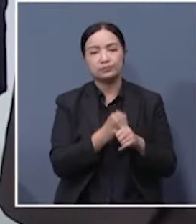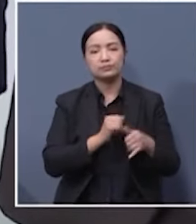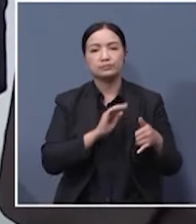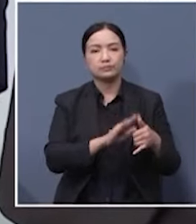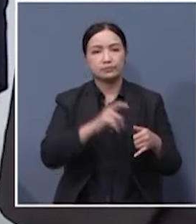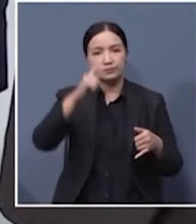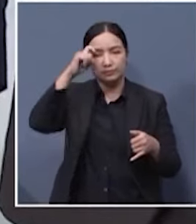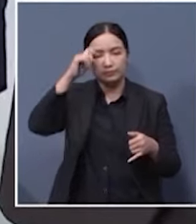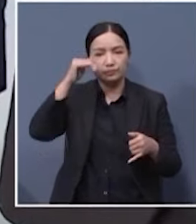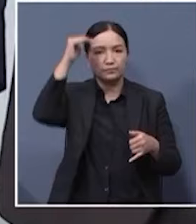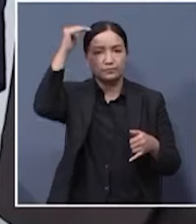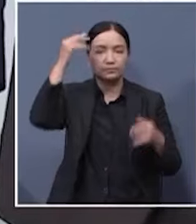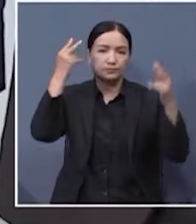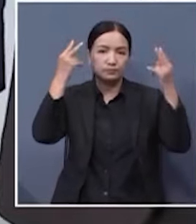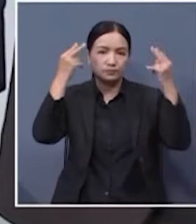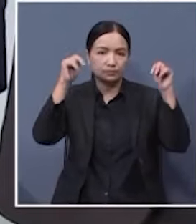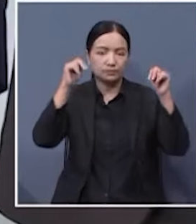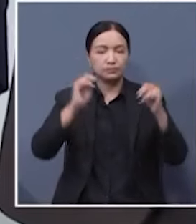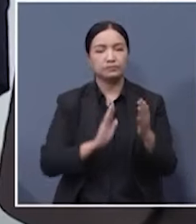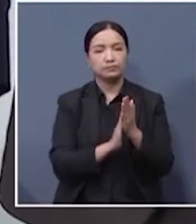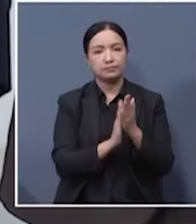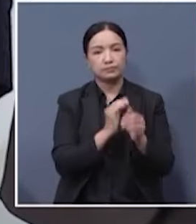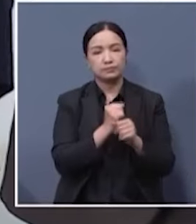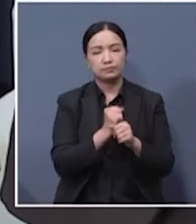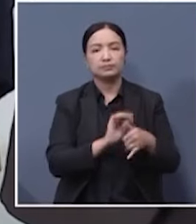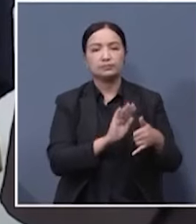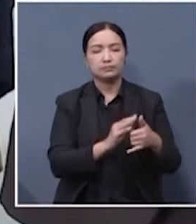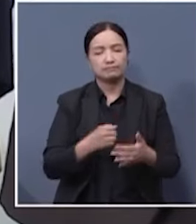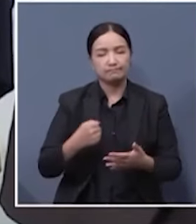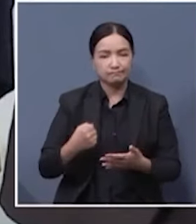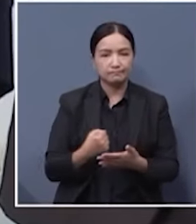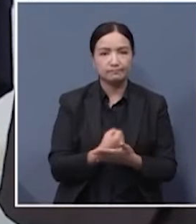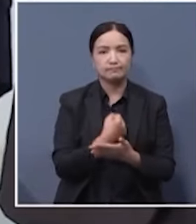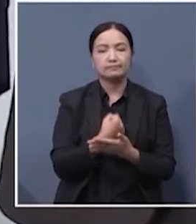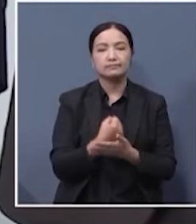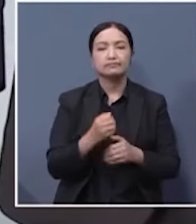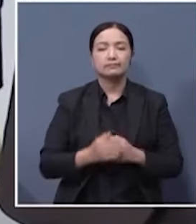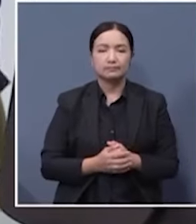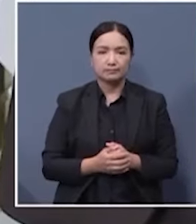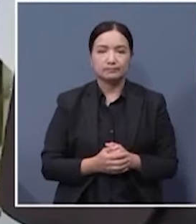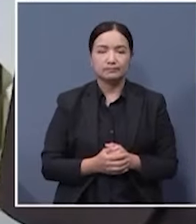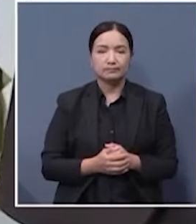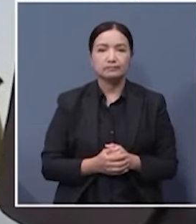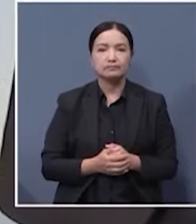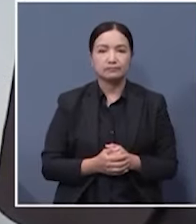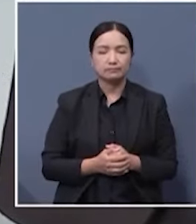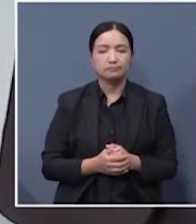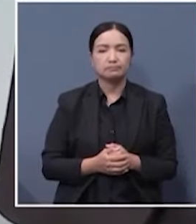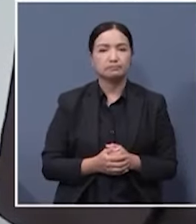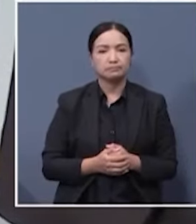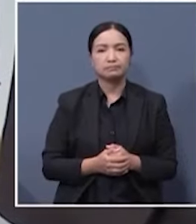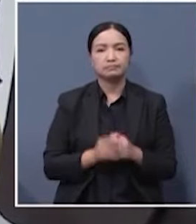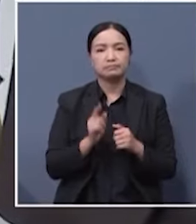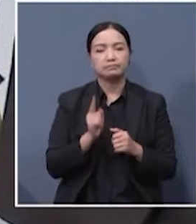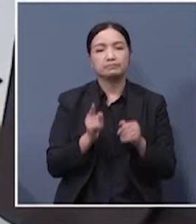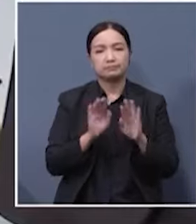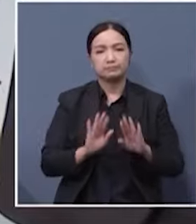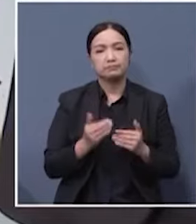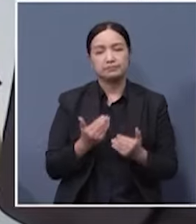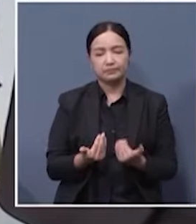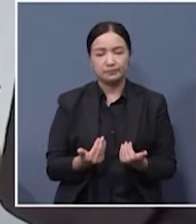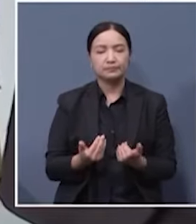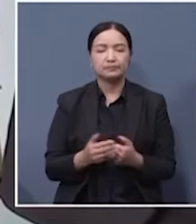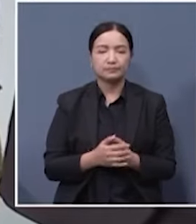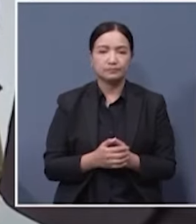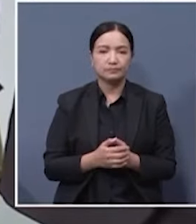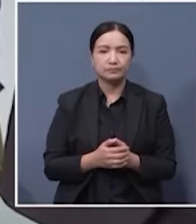งานของท่านนายกเศรษฐานะคะแล้วก็เสียดายที่จะต้องเกิดเรื่องแบบนี้ขึ้นนะคะก็เป็นเหตุการณ์ที่เกิด